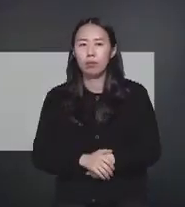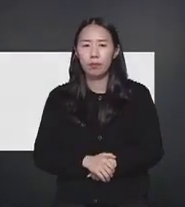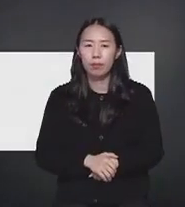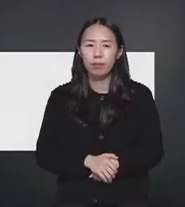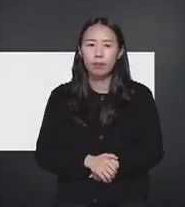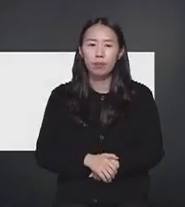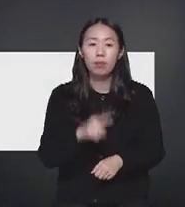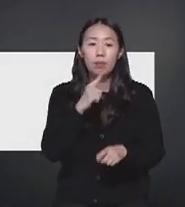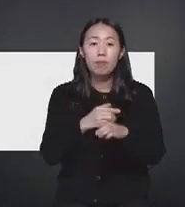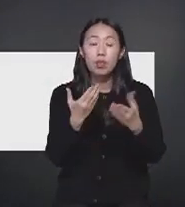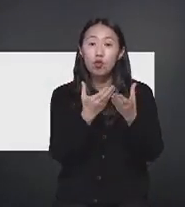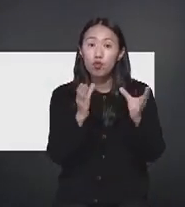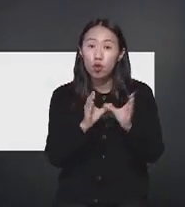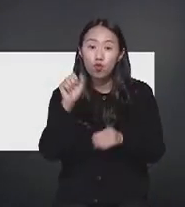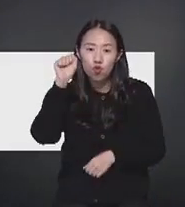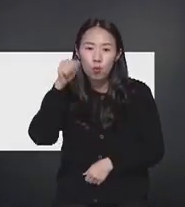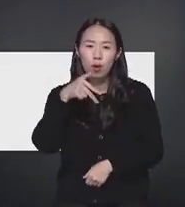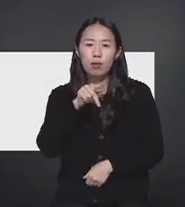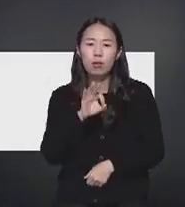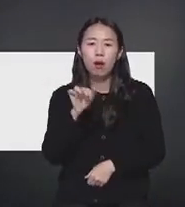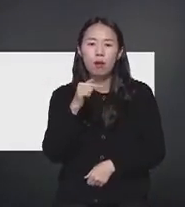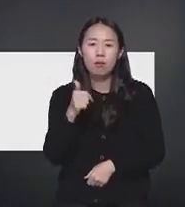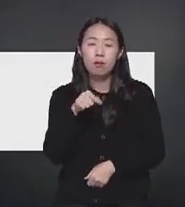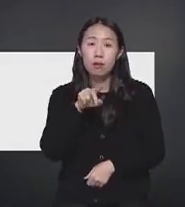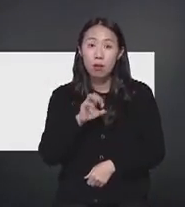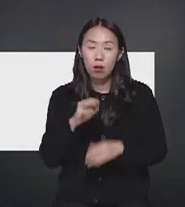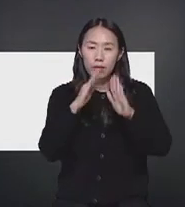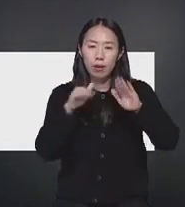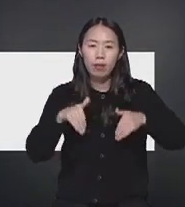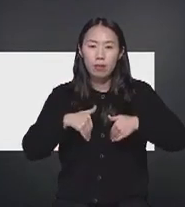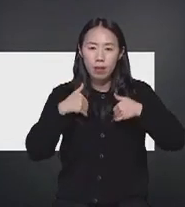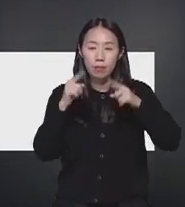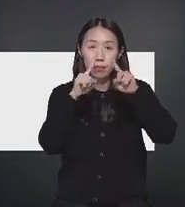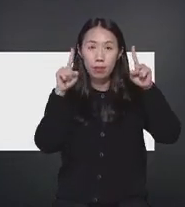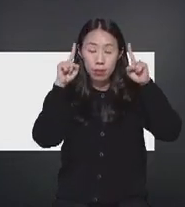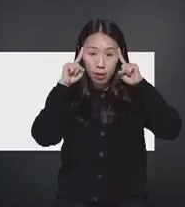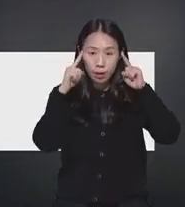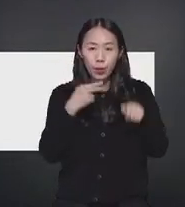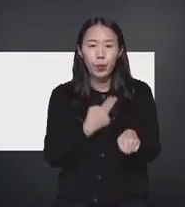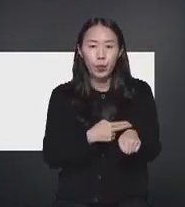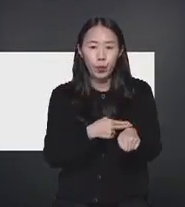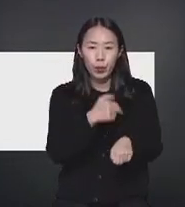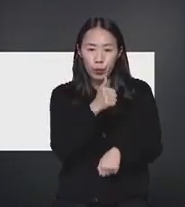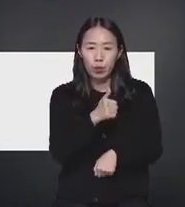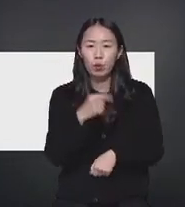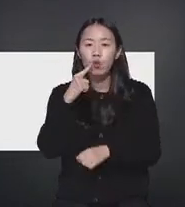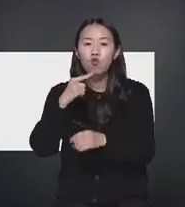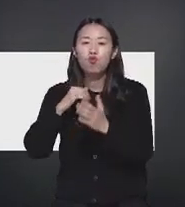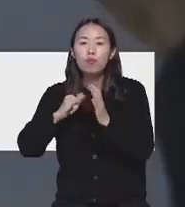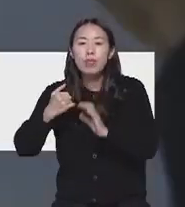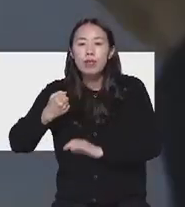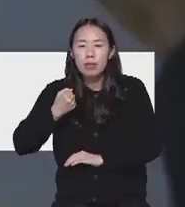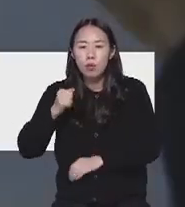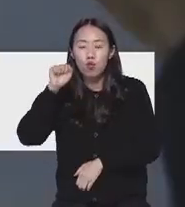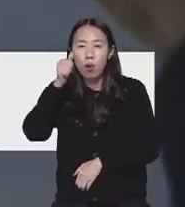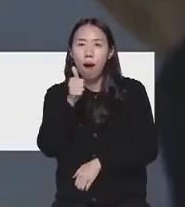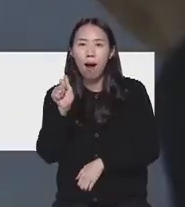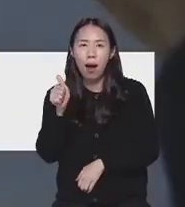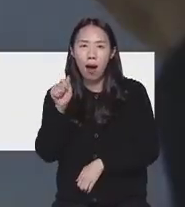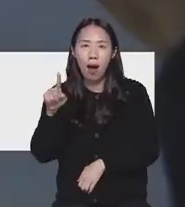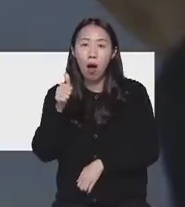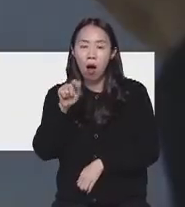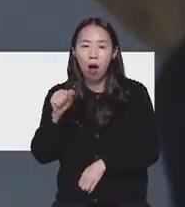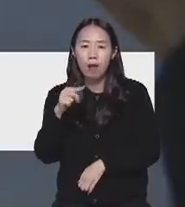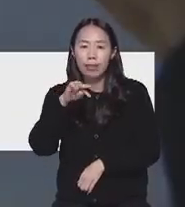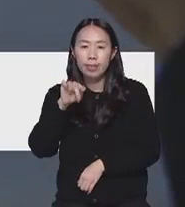더불어민주당 후보 정은경 현 전남대 의대 교수와 국민의힘 후보 하헌식 전 서구을